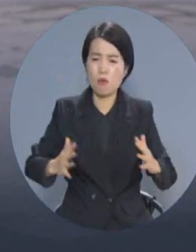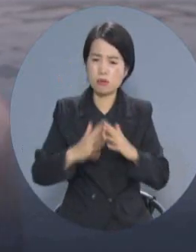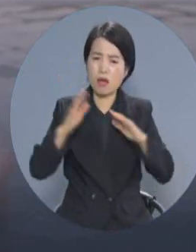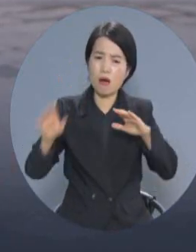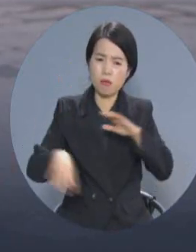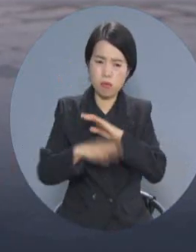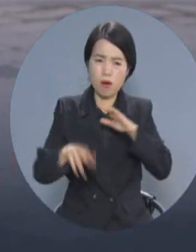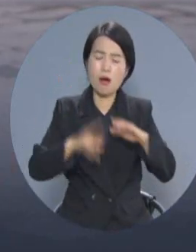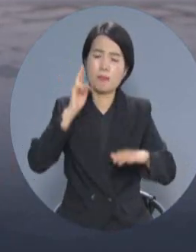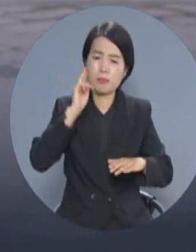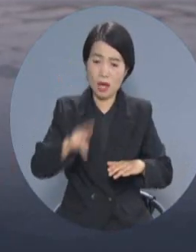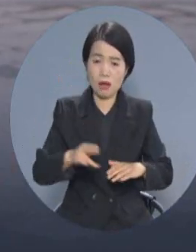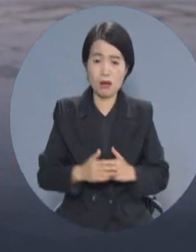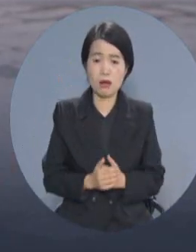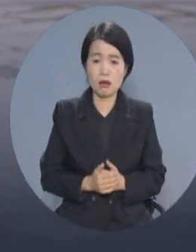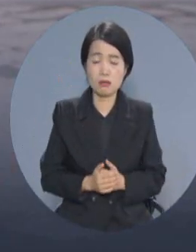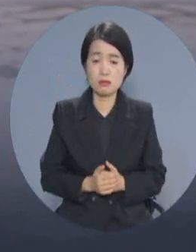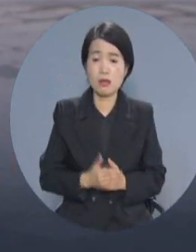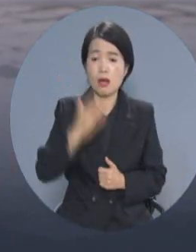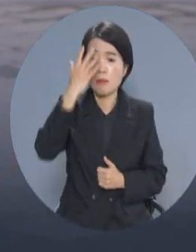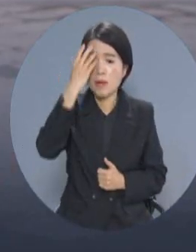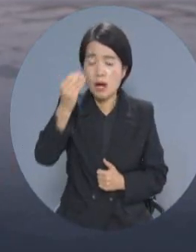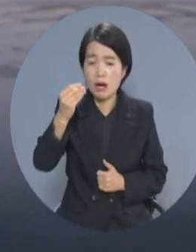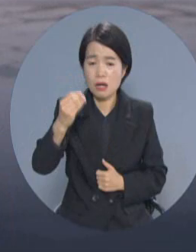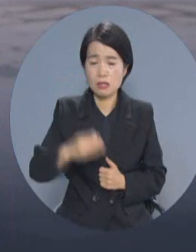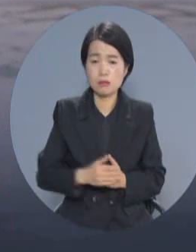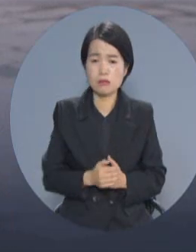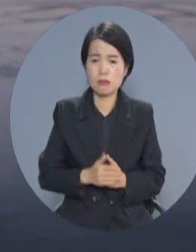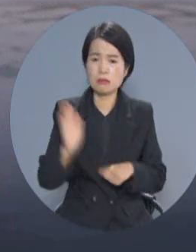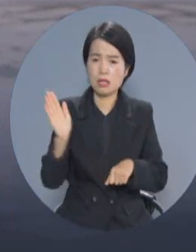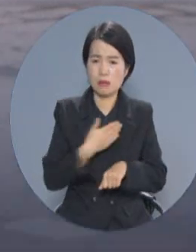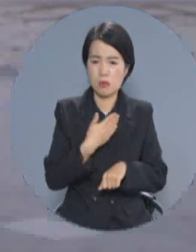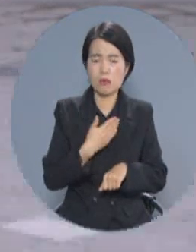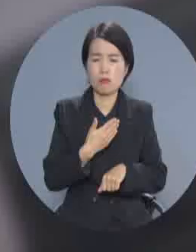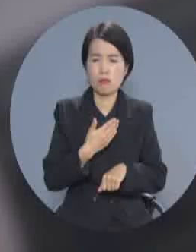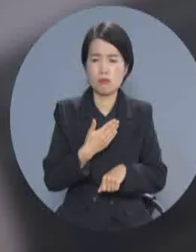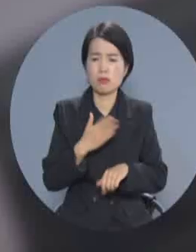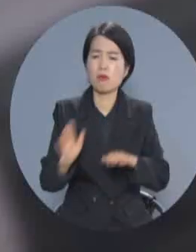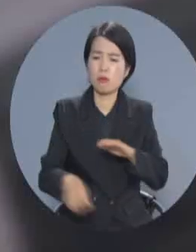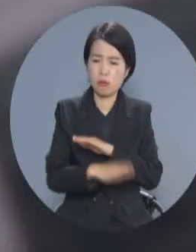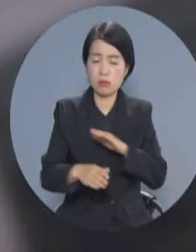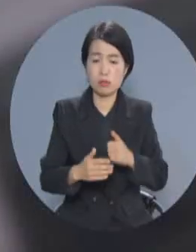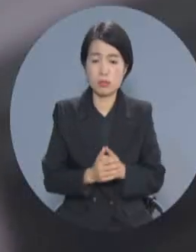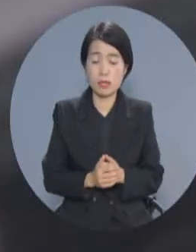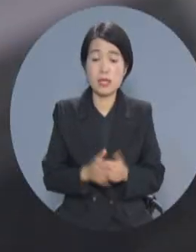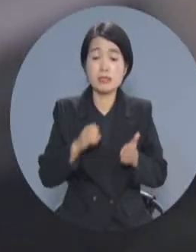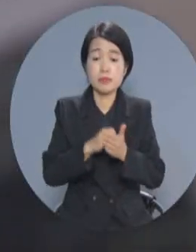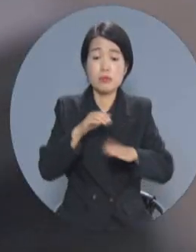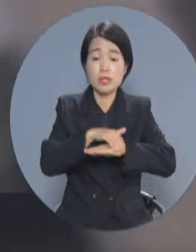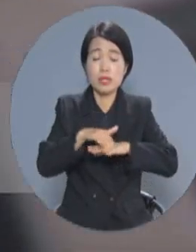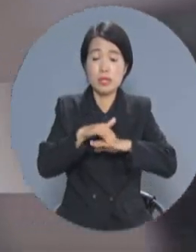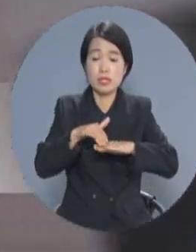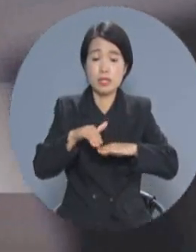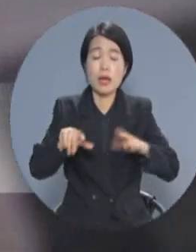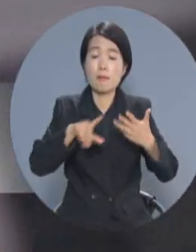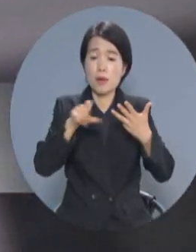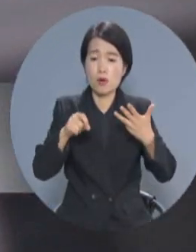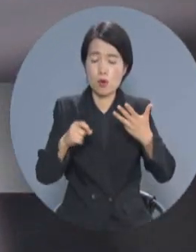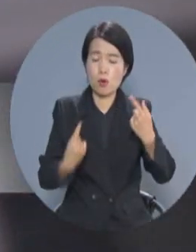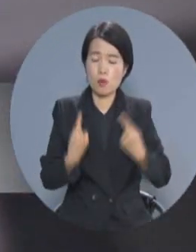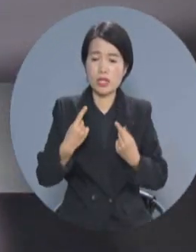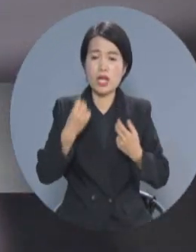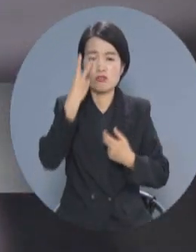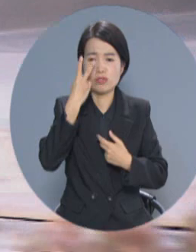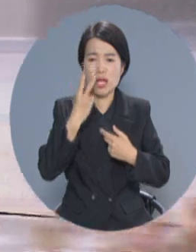저기 부실 시공도 심하고 우리 눈으로 미 시공을 봐서. 당초 입주 예정일인 8월보다 두 달